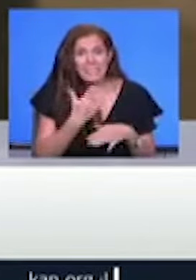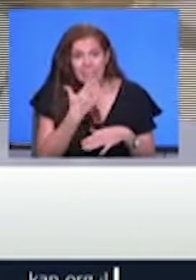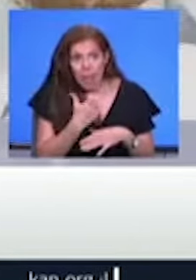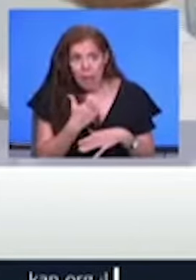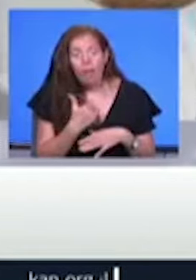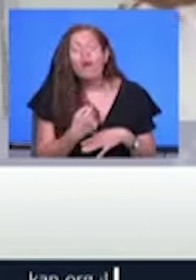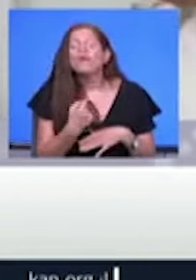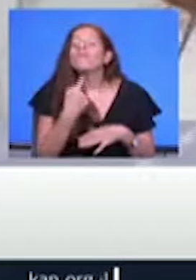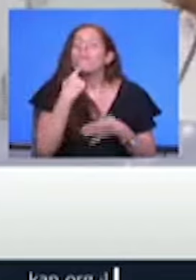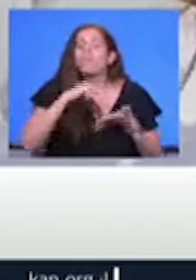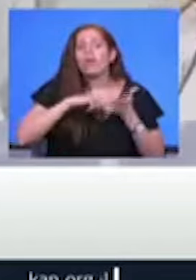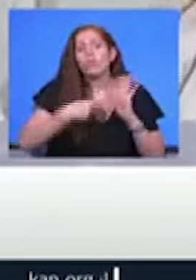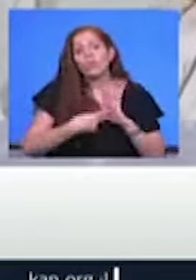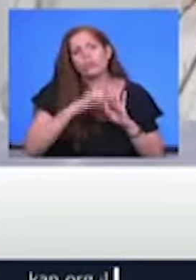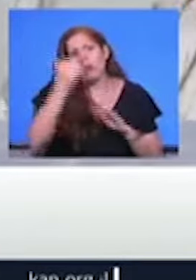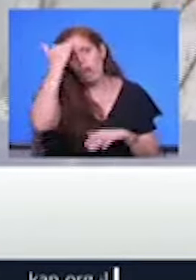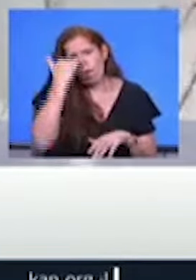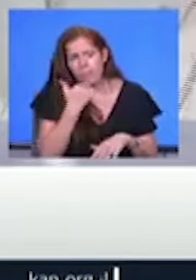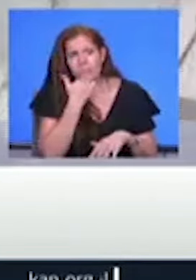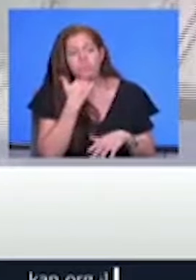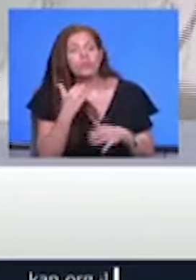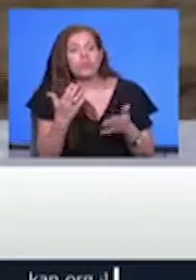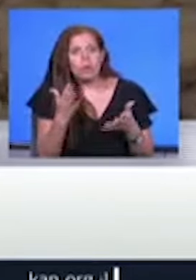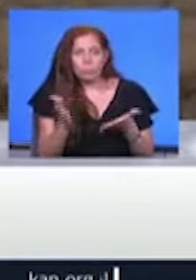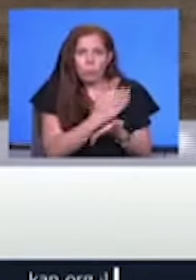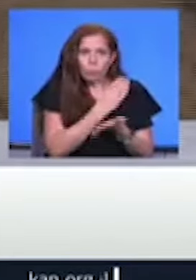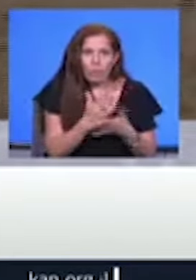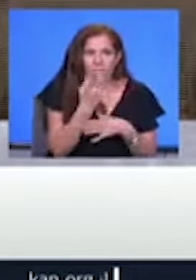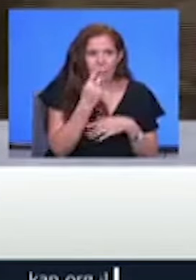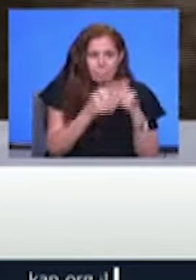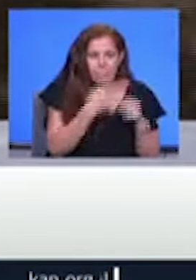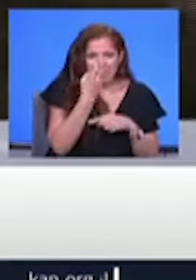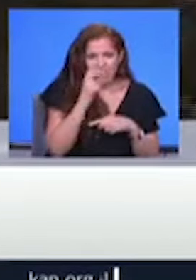פי התוכנית של חמאס שגובשה כבר ב-21, המטרה הייתה